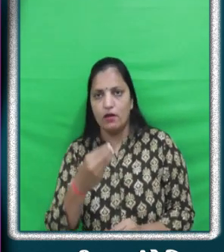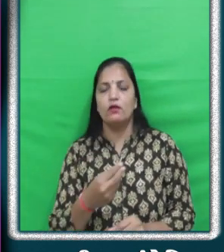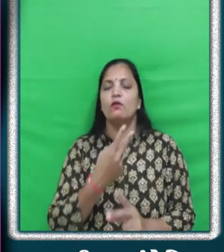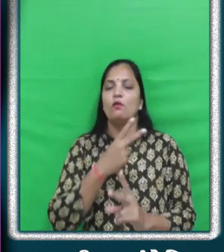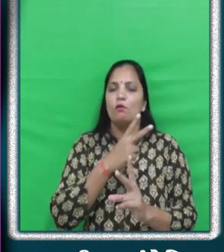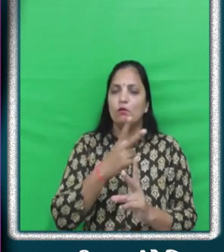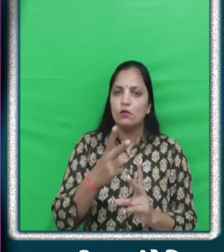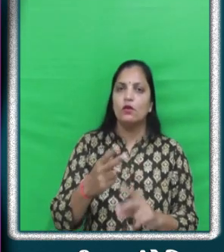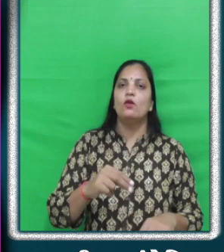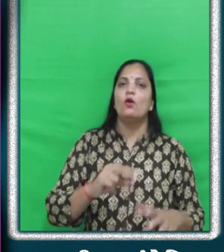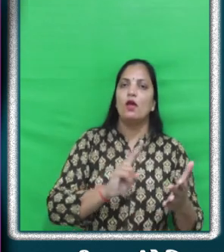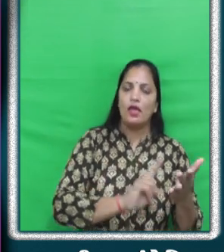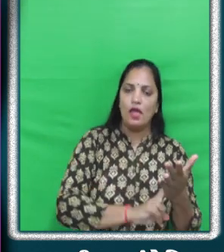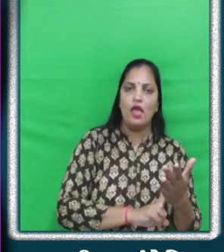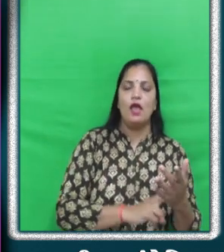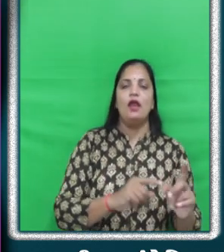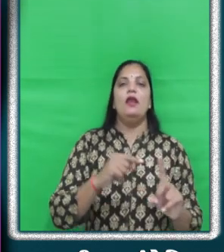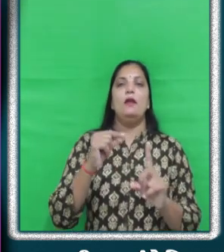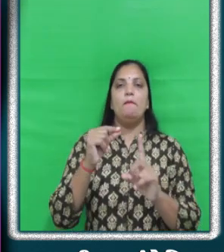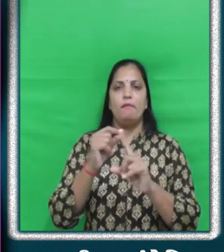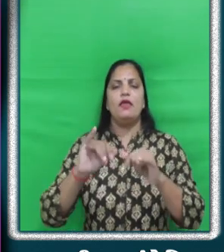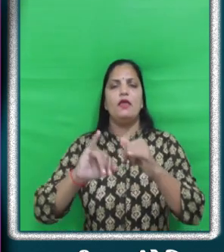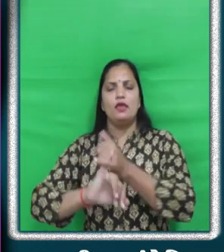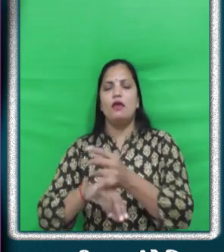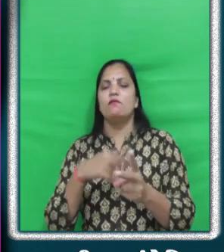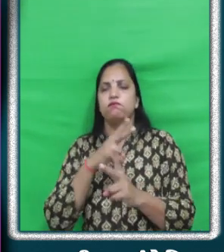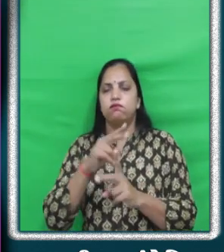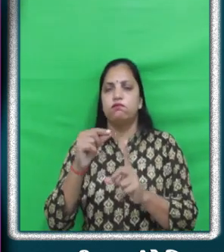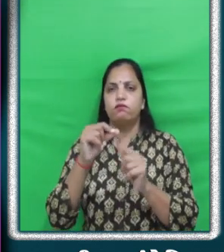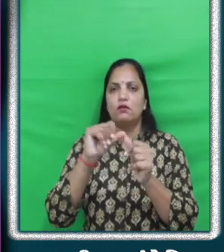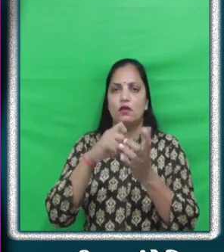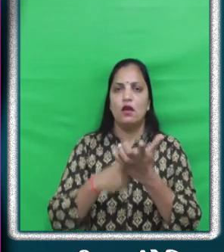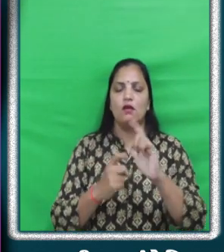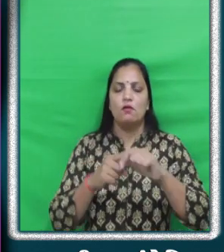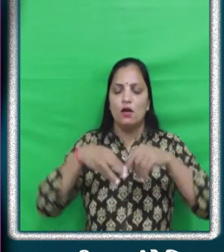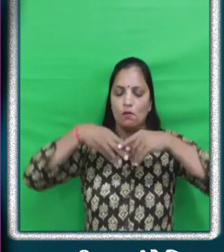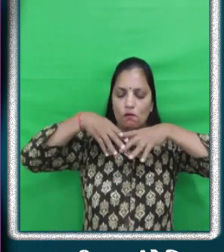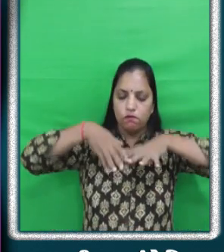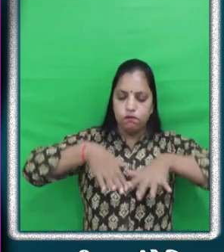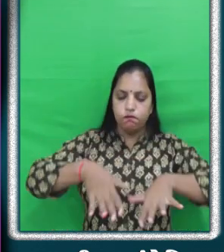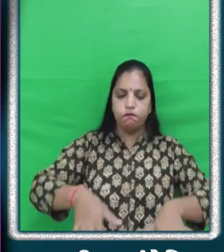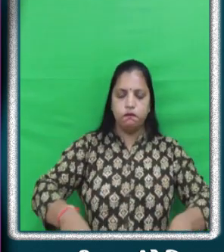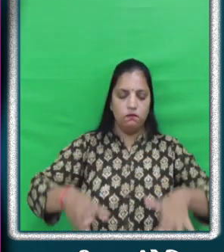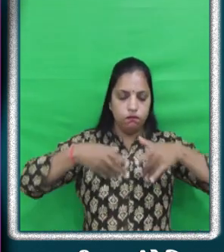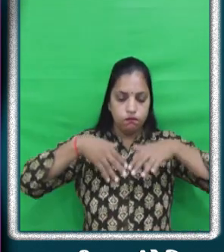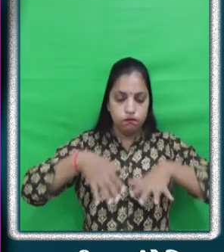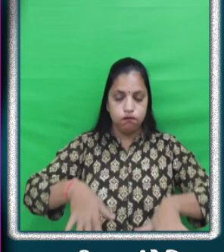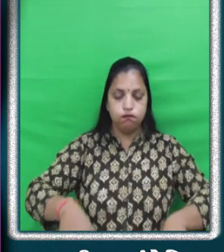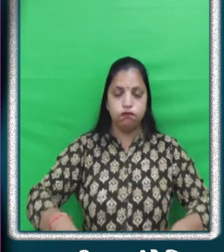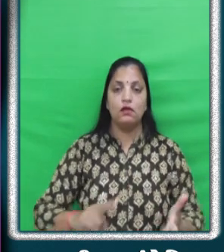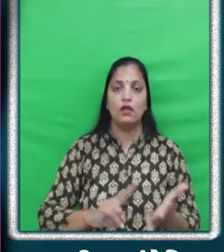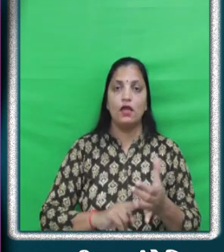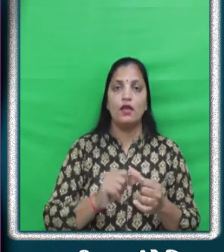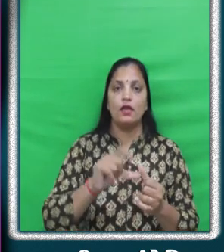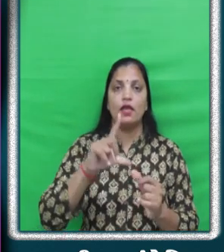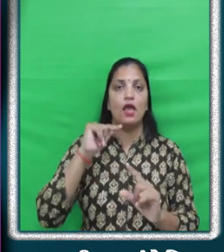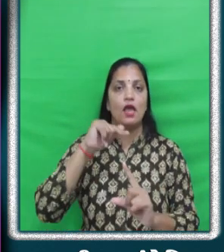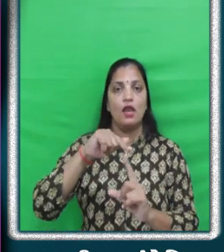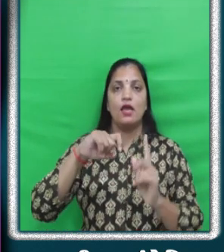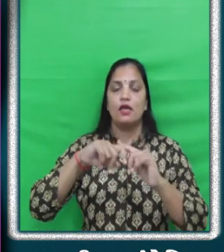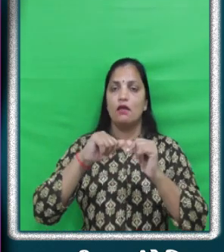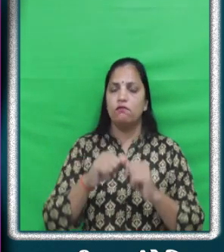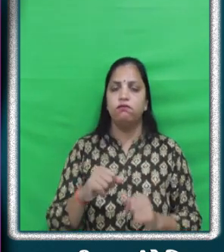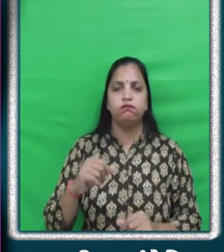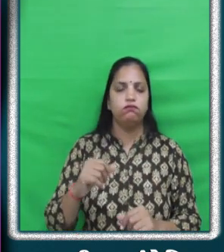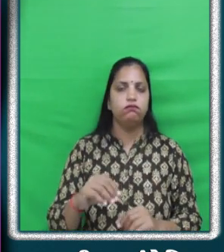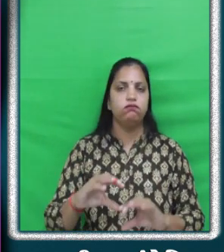આ બધા જે તત્વો જે જમીનમાંથી લે છે તેનું દરેક ભાગો સુધી કેવી રીતે પહોંચાડે છે, કઈ નલિકા તેમાં સહાયરૂપ થાય